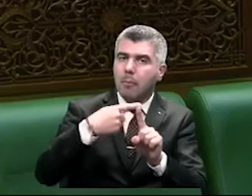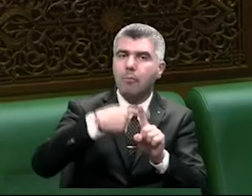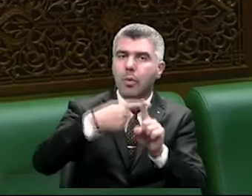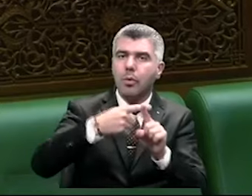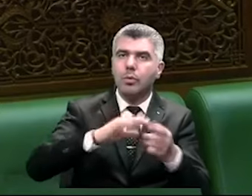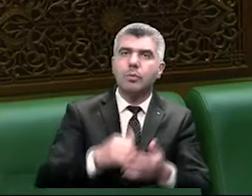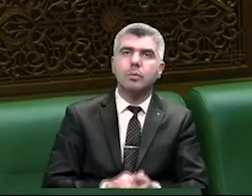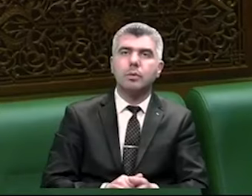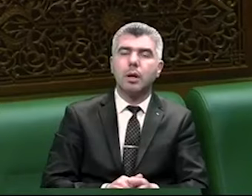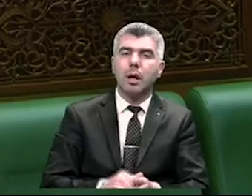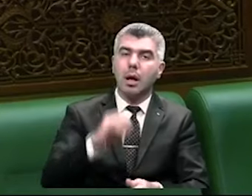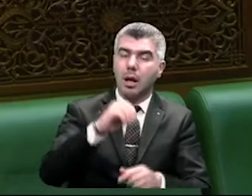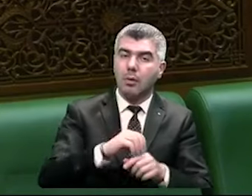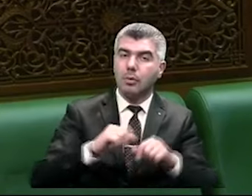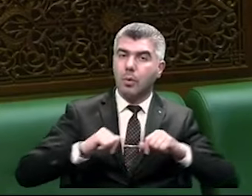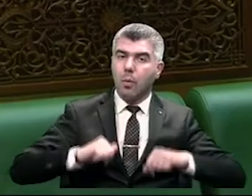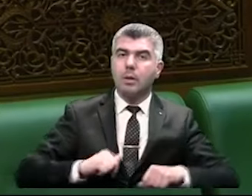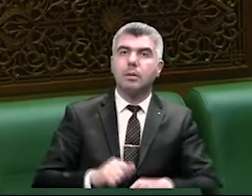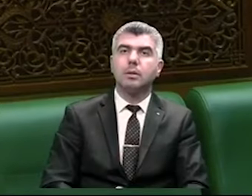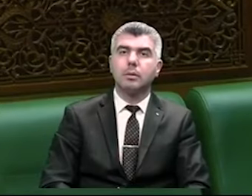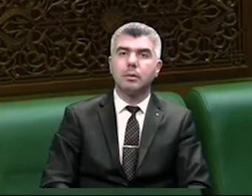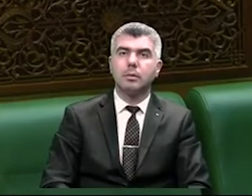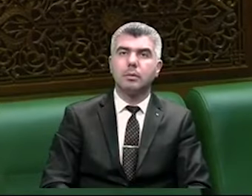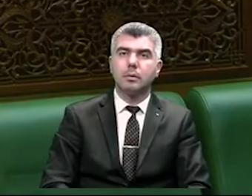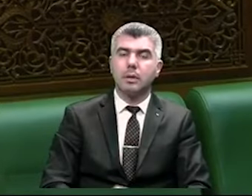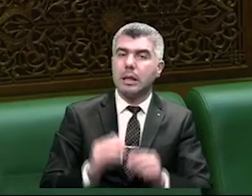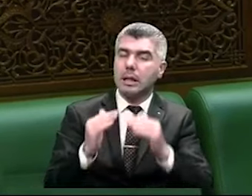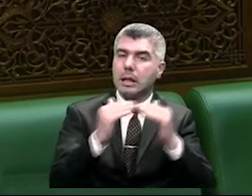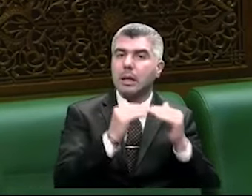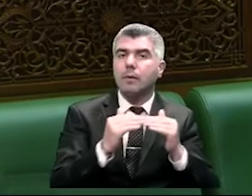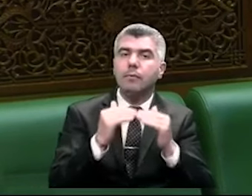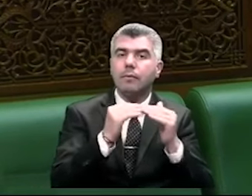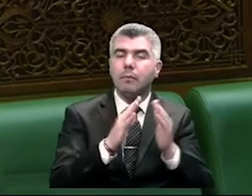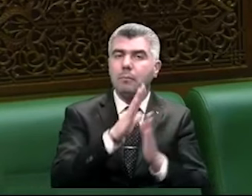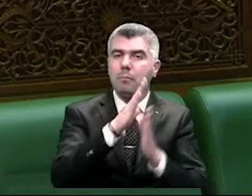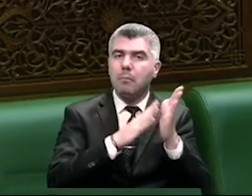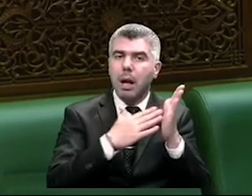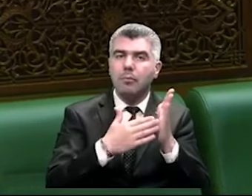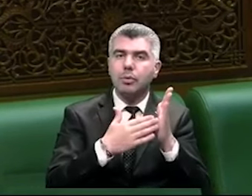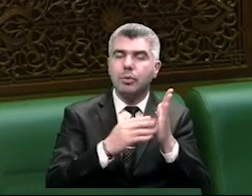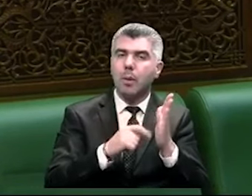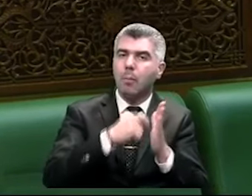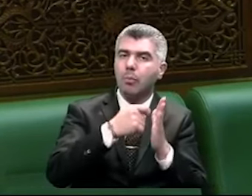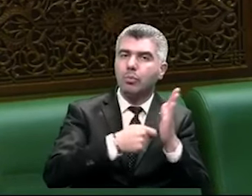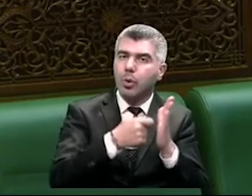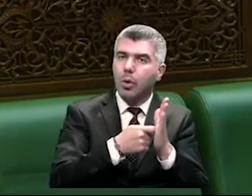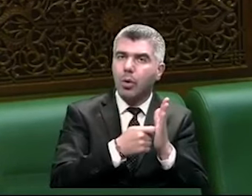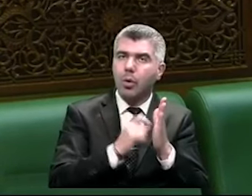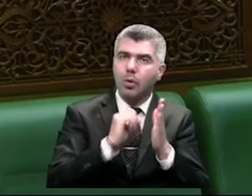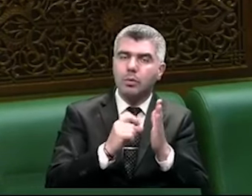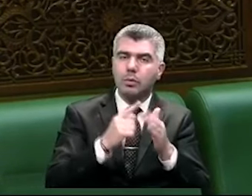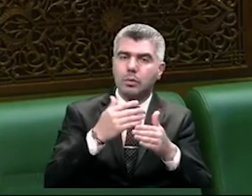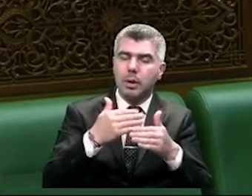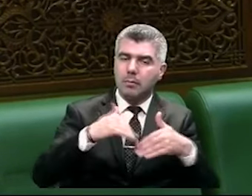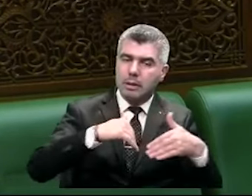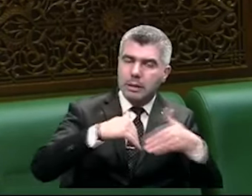نؤكد كذلك السيد الوزير على انه موازه مع هذ البرامج والمشاريع المتعلقه بالبنيات